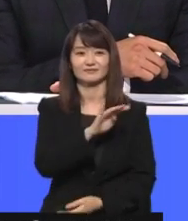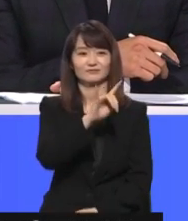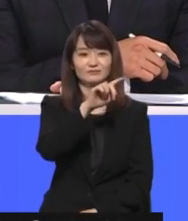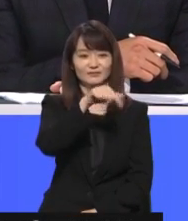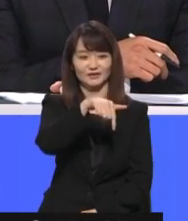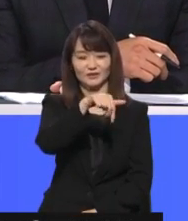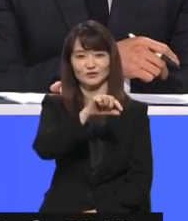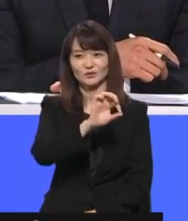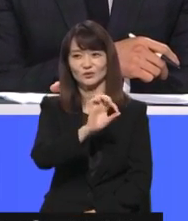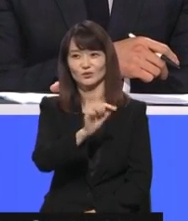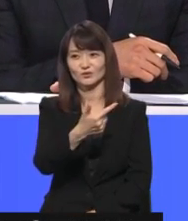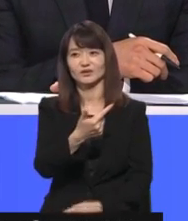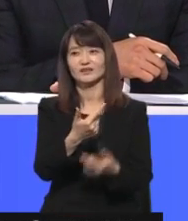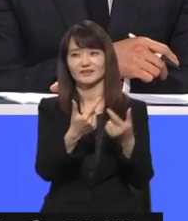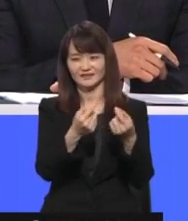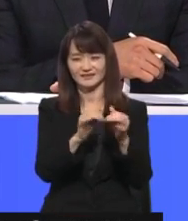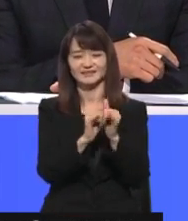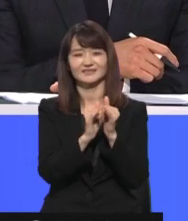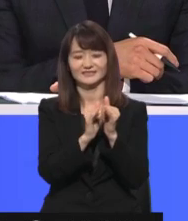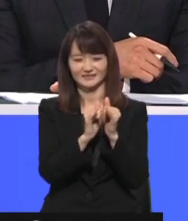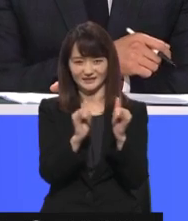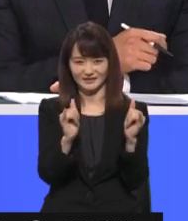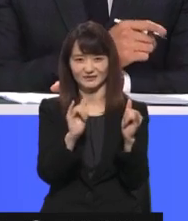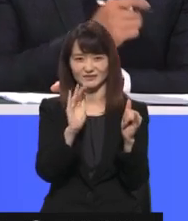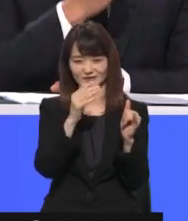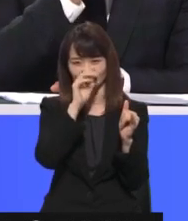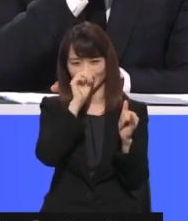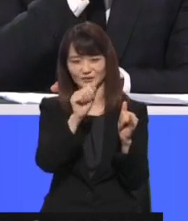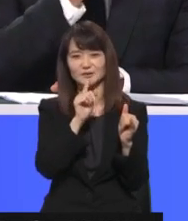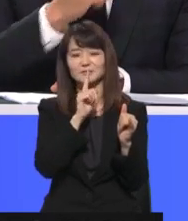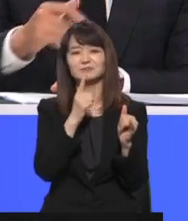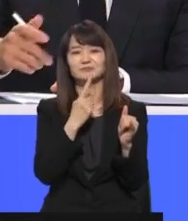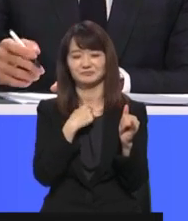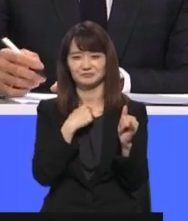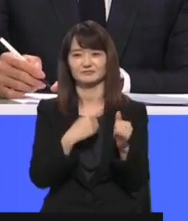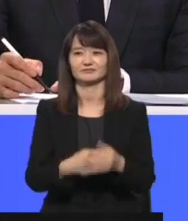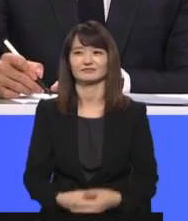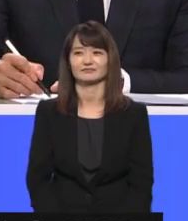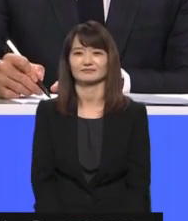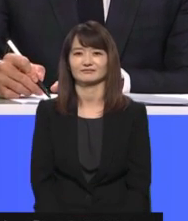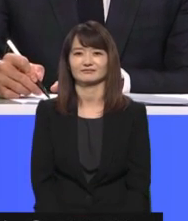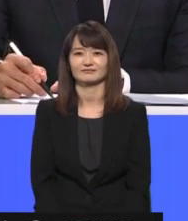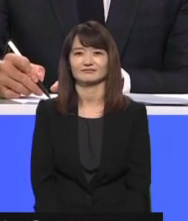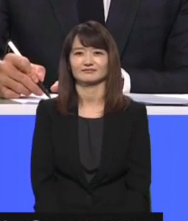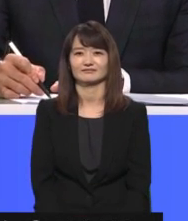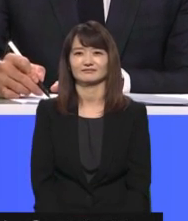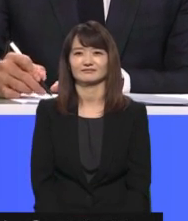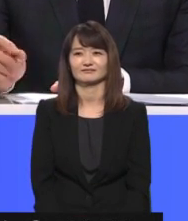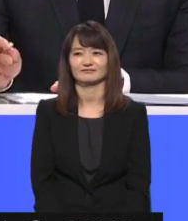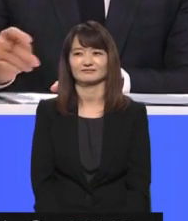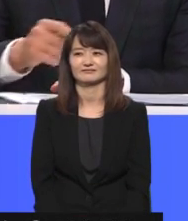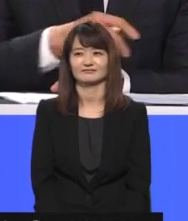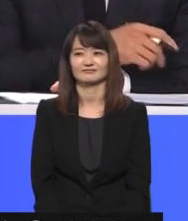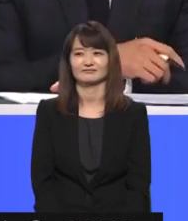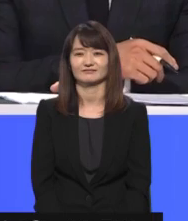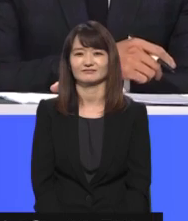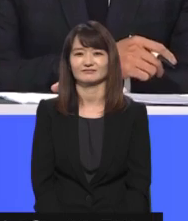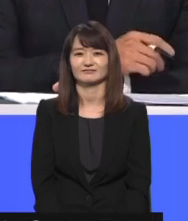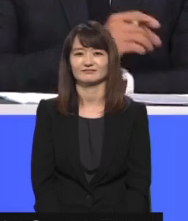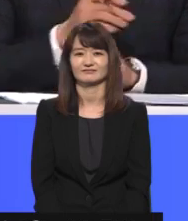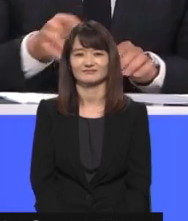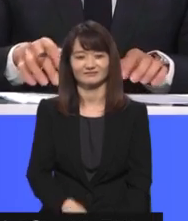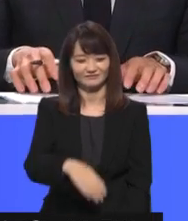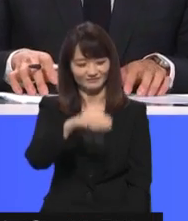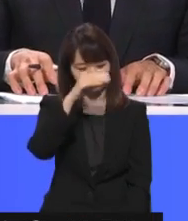사람이 와 하겠다고 예 뭐 이 날라가는 그래서 저도 왜 그렇죠 뭐 그분 않은 영어 정치를 안 하신다고 쓰니까 예 35편